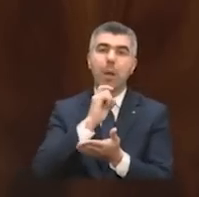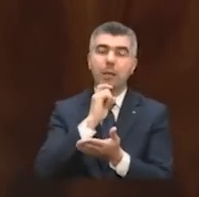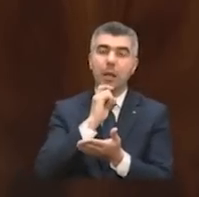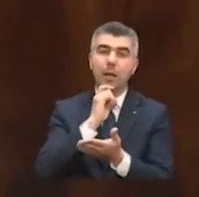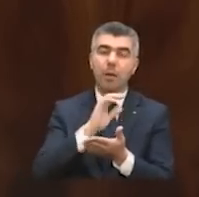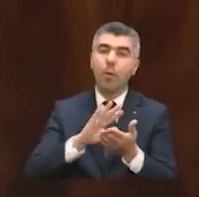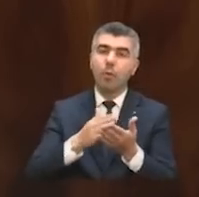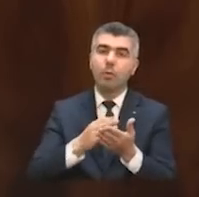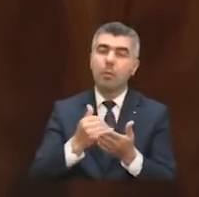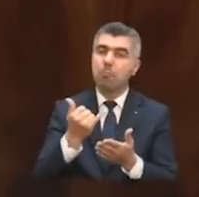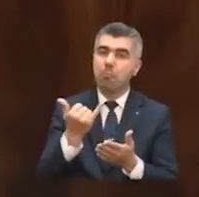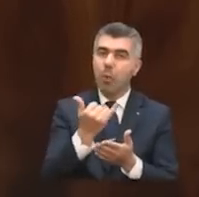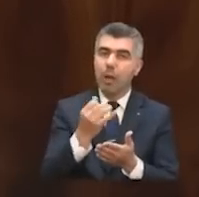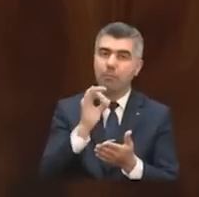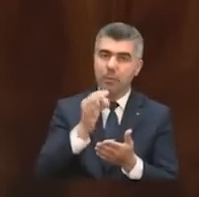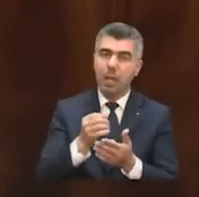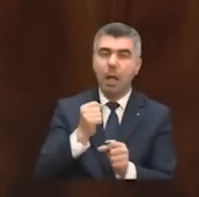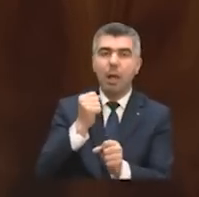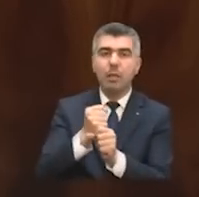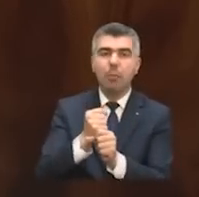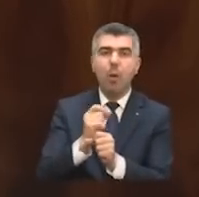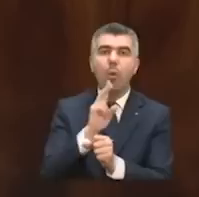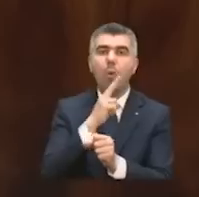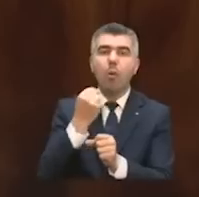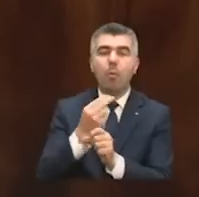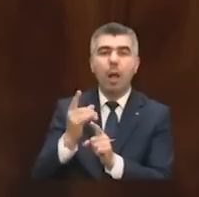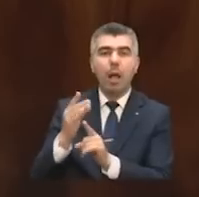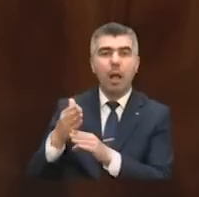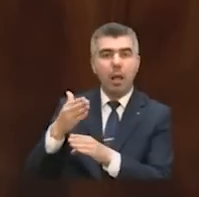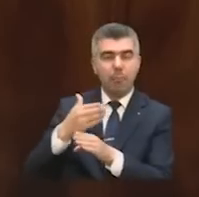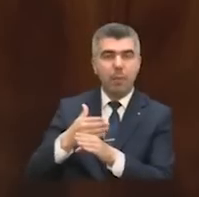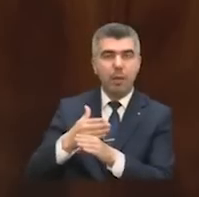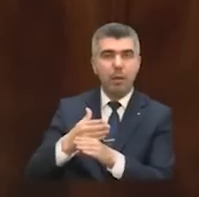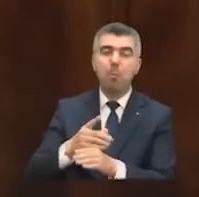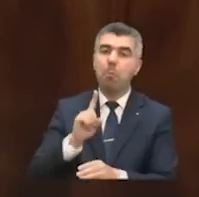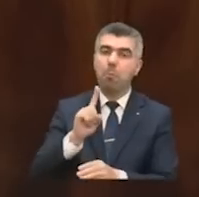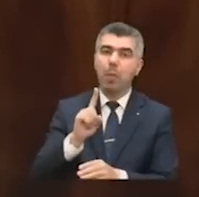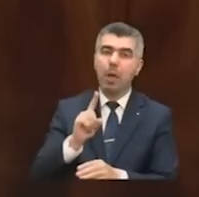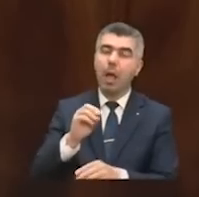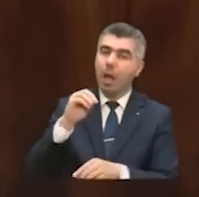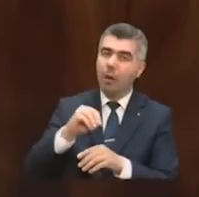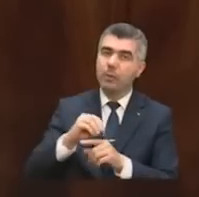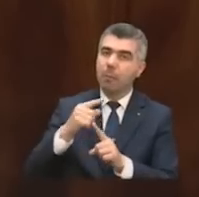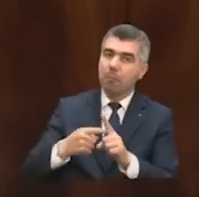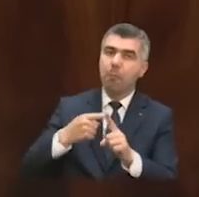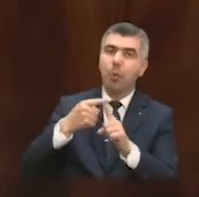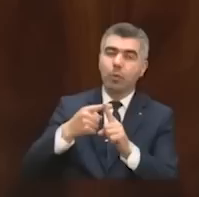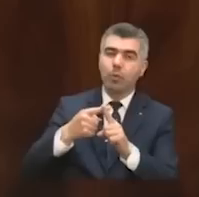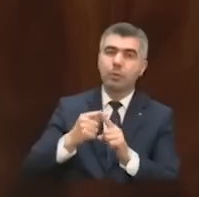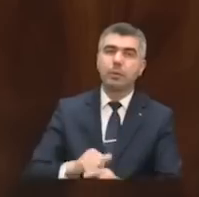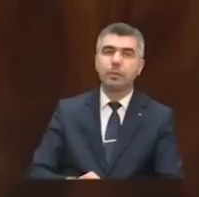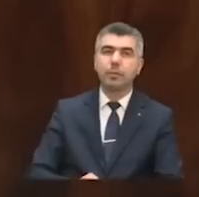ما هو إيجابي اللي قامت به الحكومات السابقة، ولكن كذلك عندنا اليقين